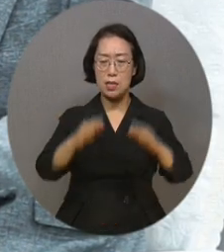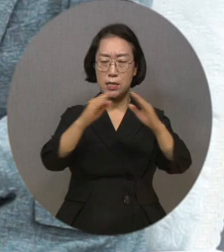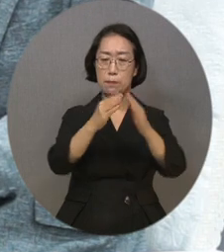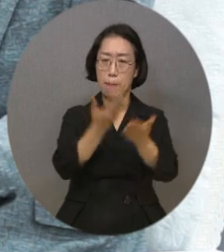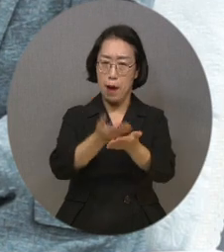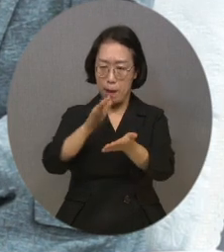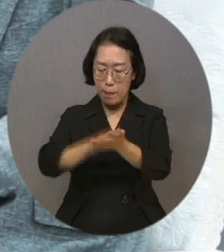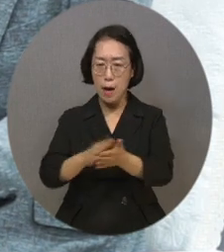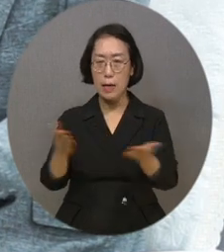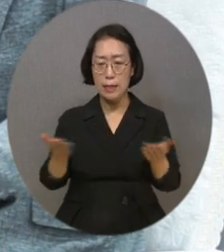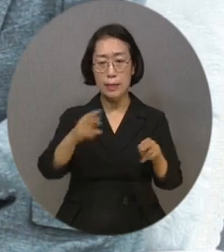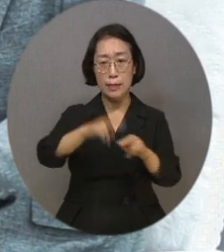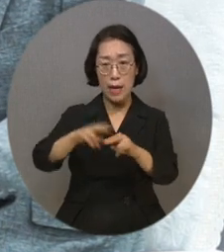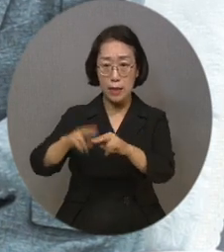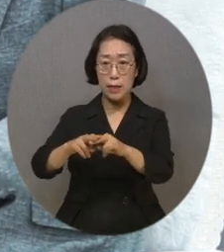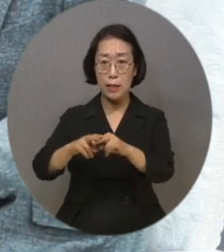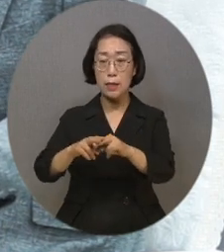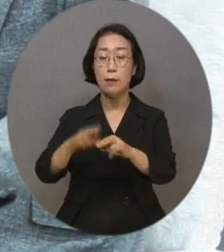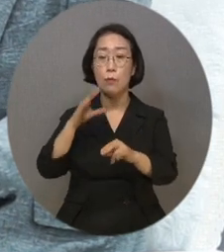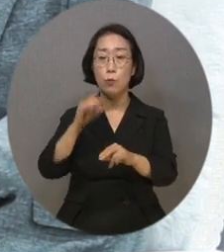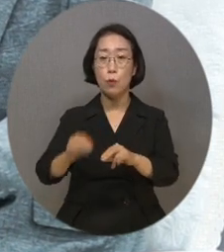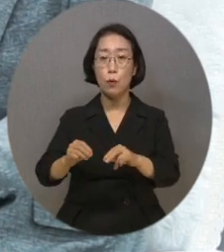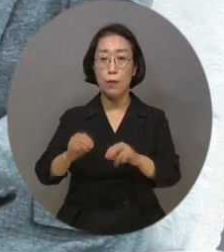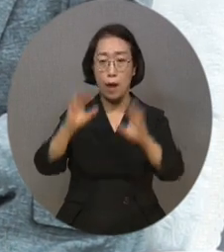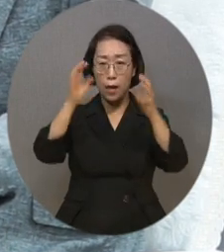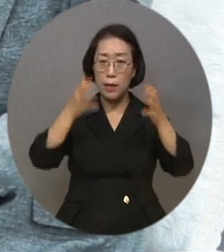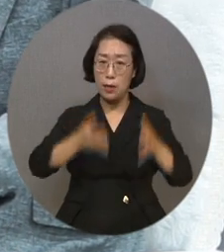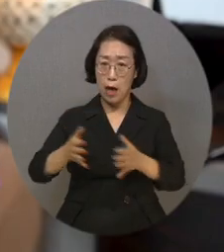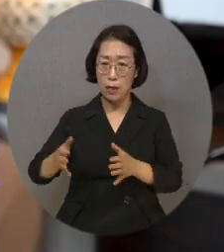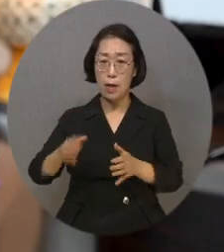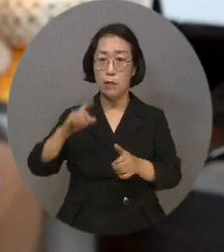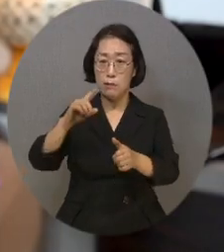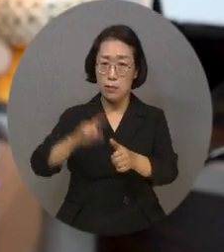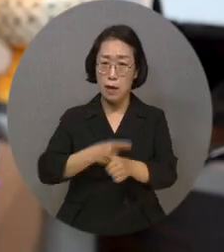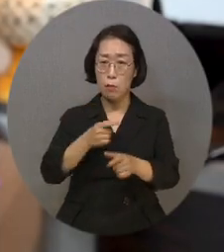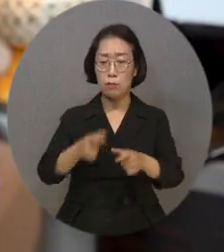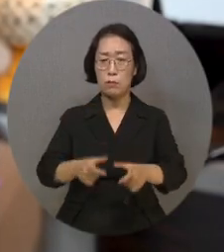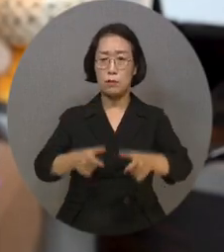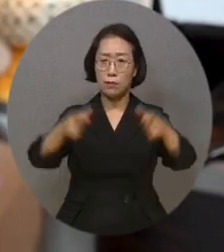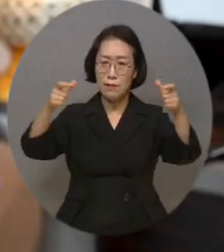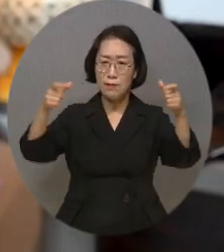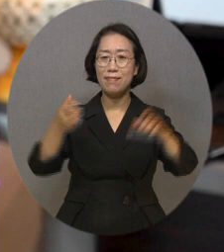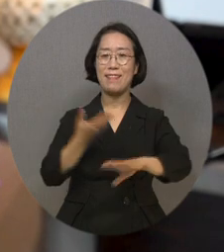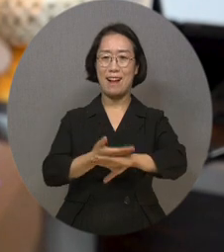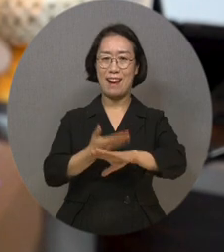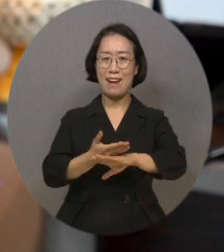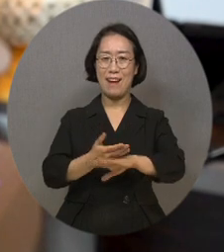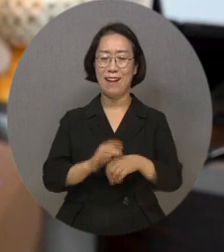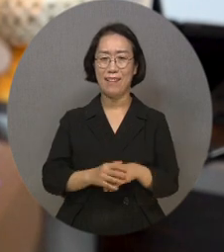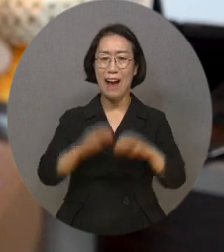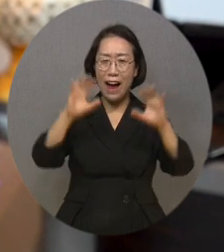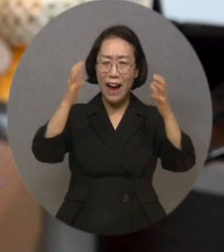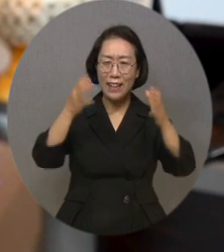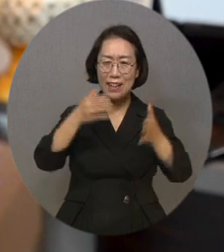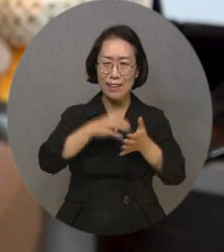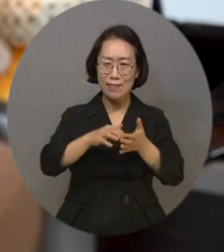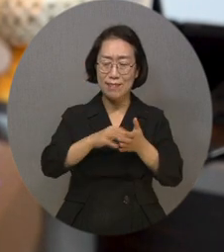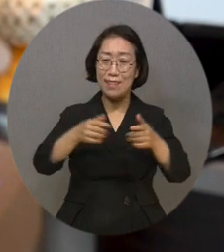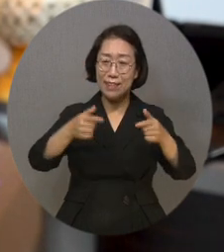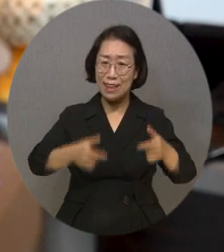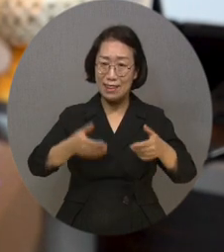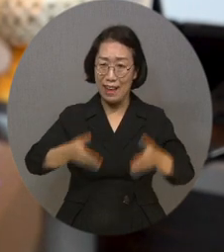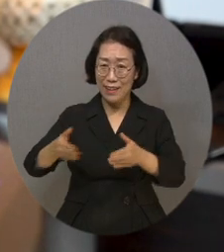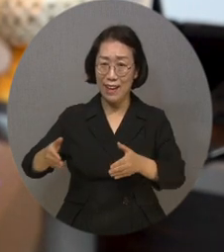해서 출산율이 올라가는 것도 사실은 아니거든요. 그 근본적으로 그 아이들의 울음소리가 들리기 위해서는 그